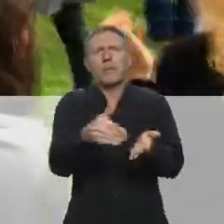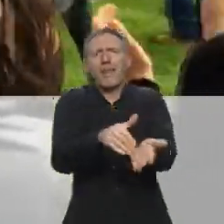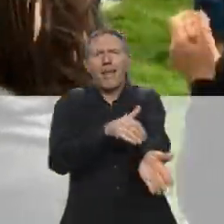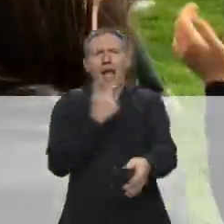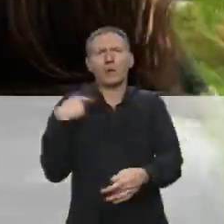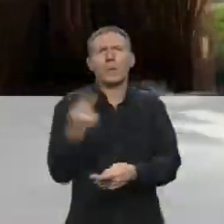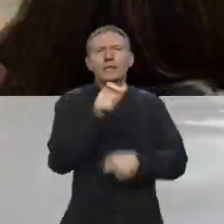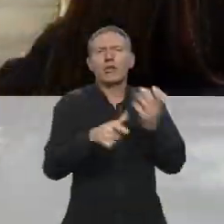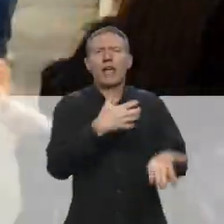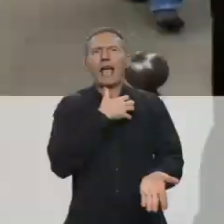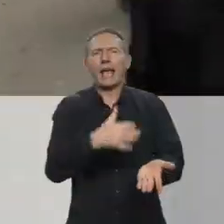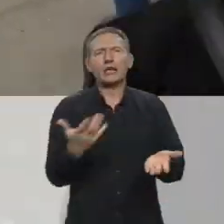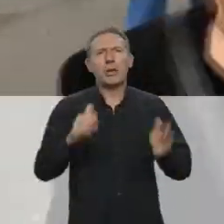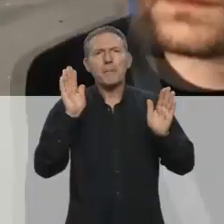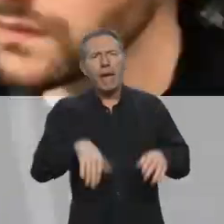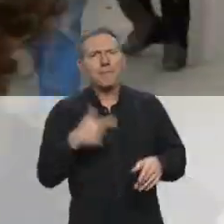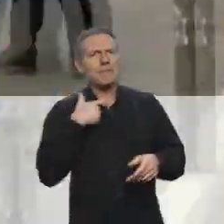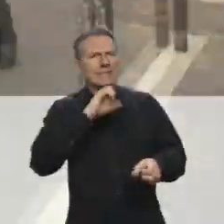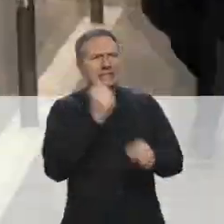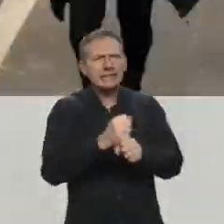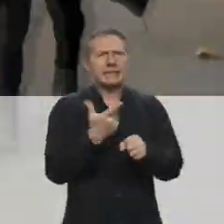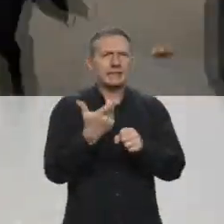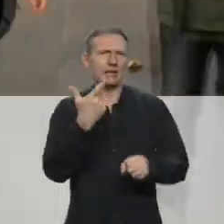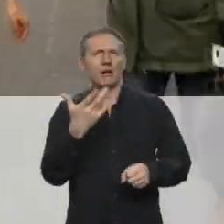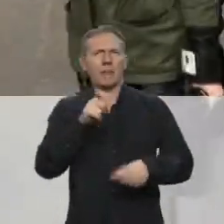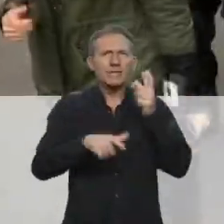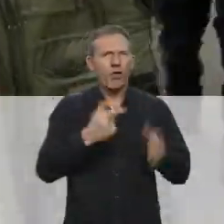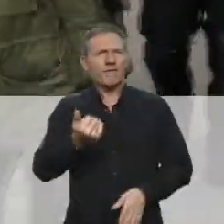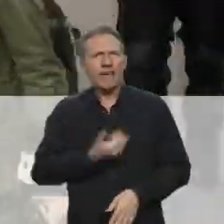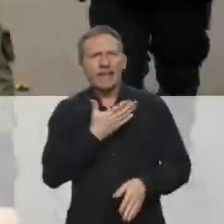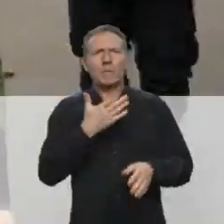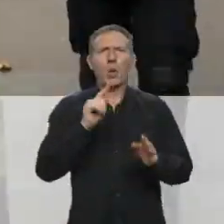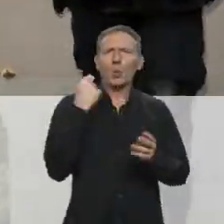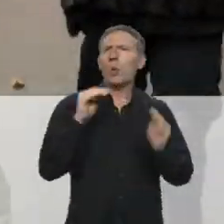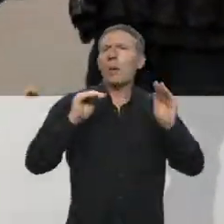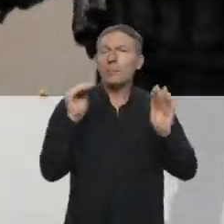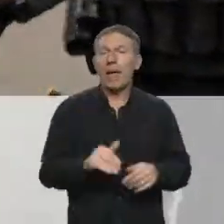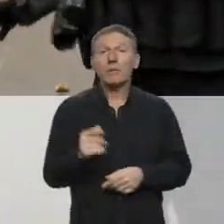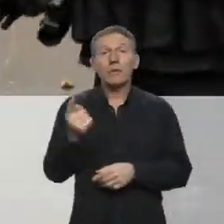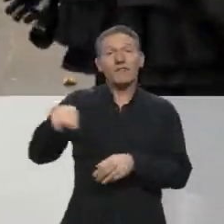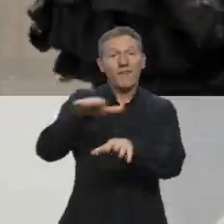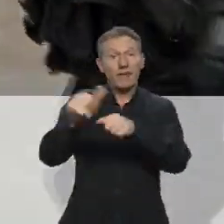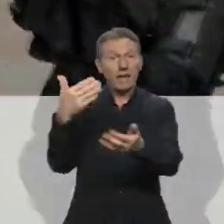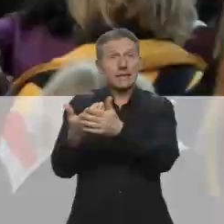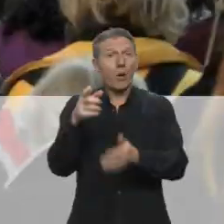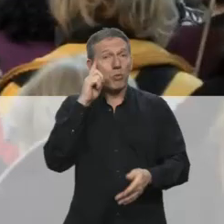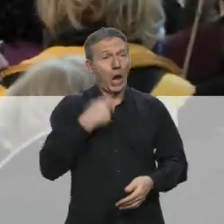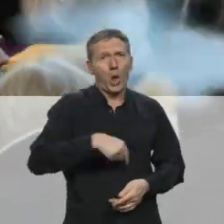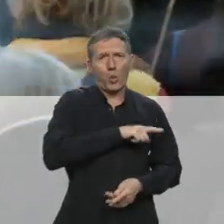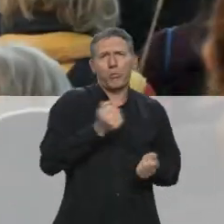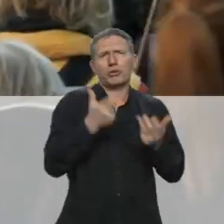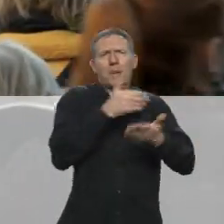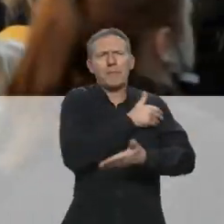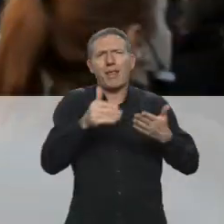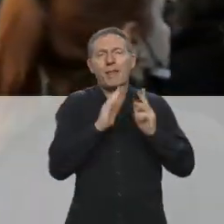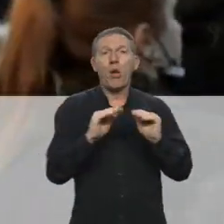milliards à leurs copains les riches, même s'il faut réprimer, mutiler, tuer. Mais s'ils font ça, c'est parce qu'ils savent qu'on est des millions à